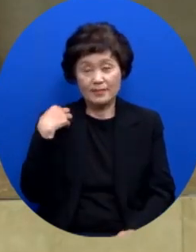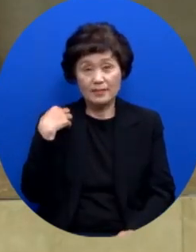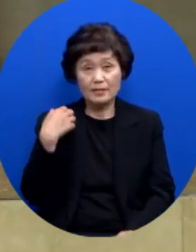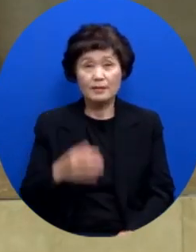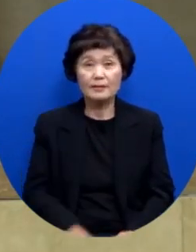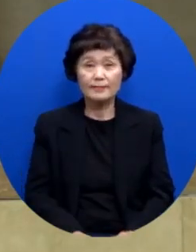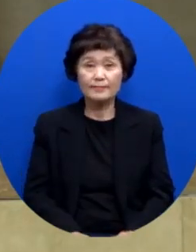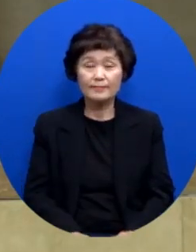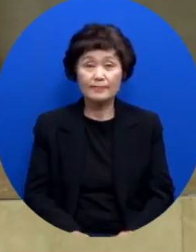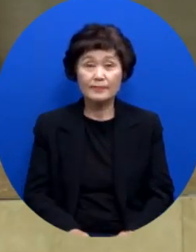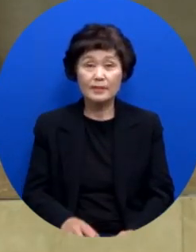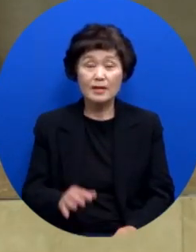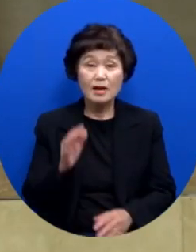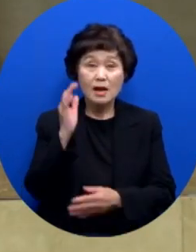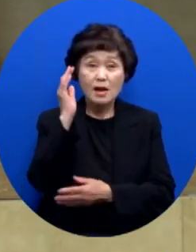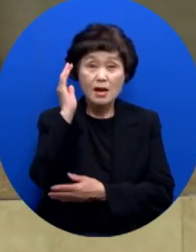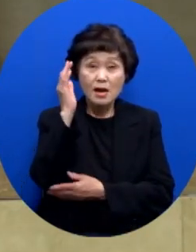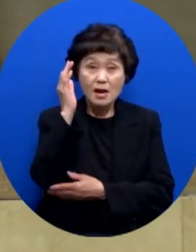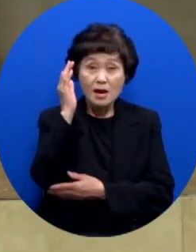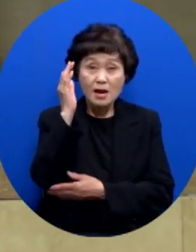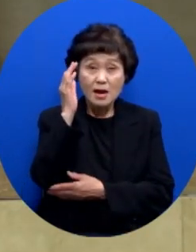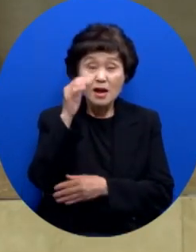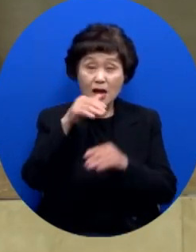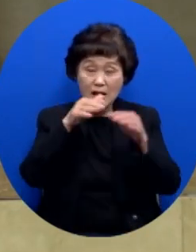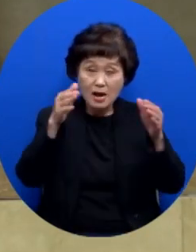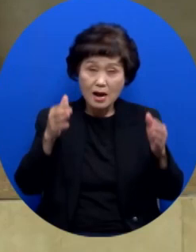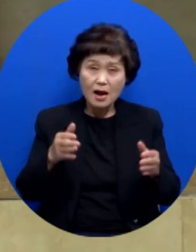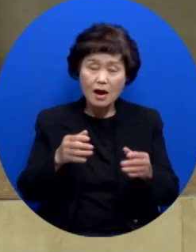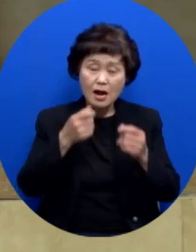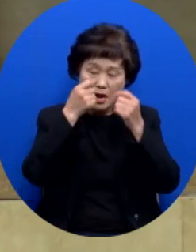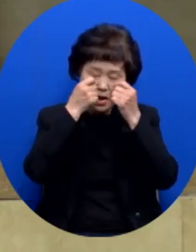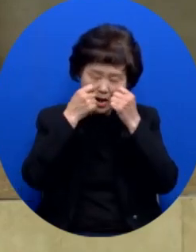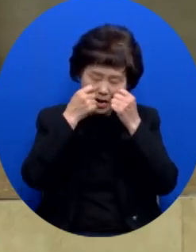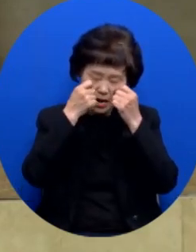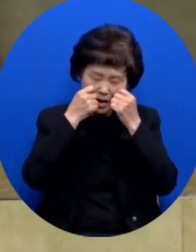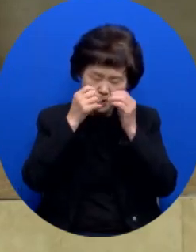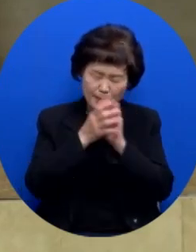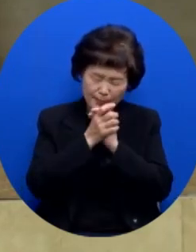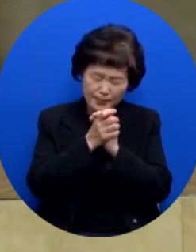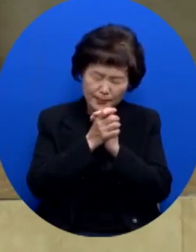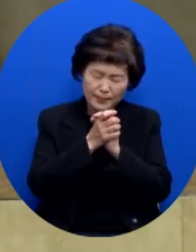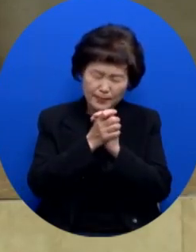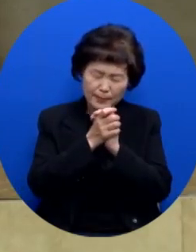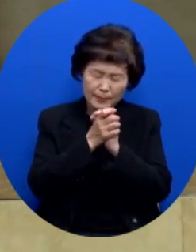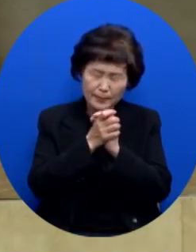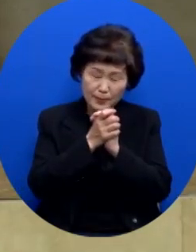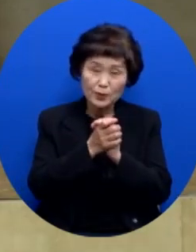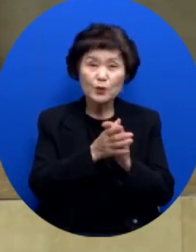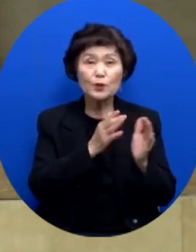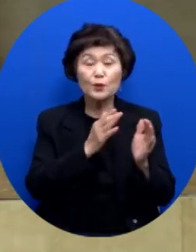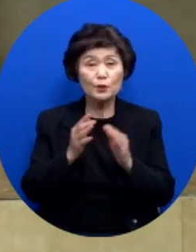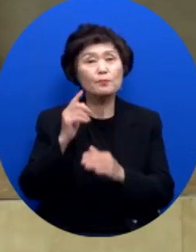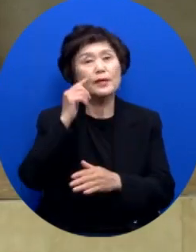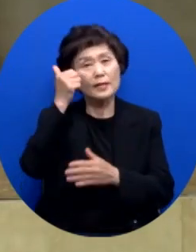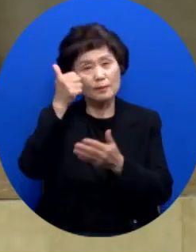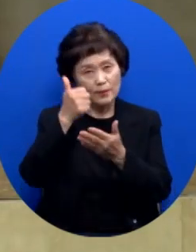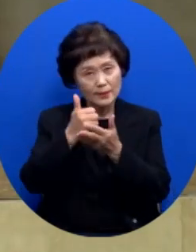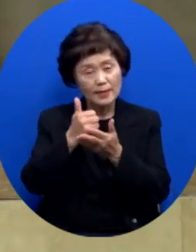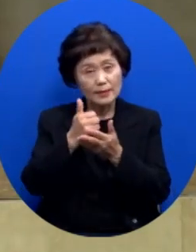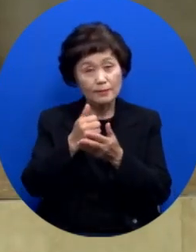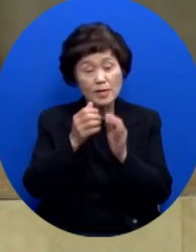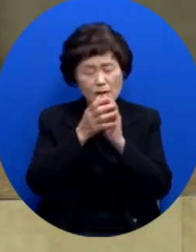강단을 목회자가 눈물로 이렇게 다 적시는, 그러면 눈물로 적셔야 교회가